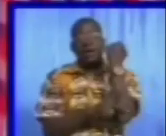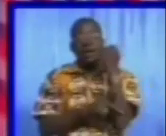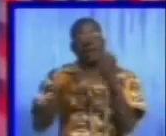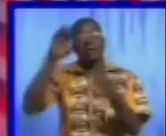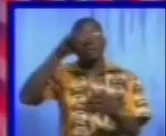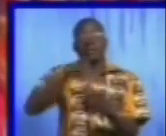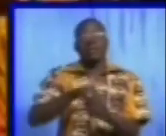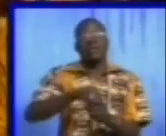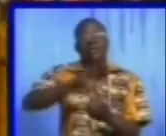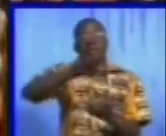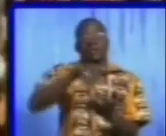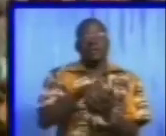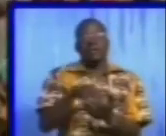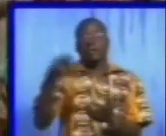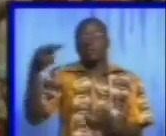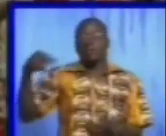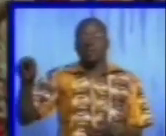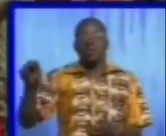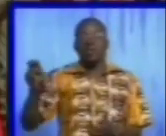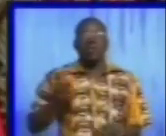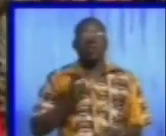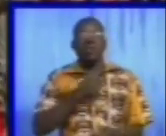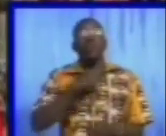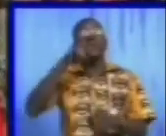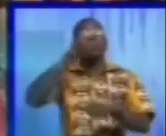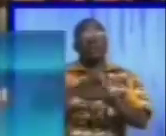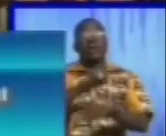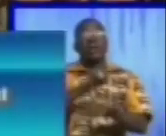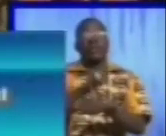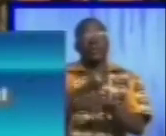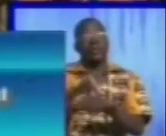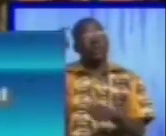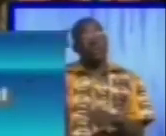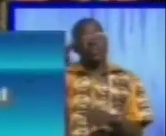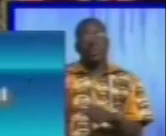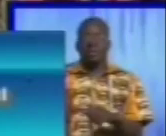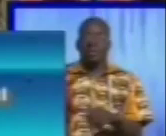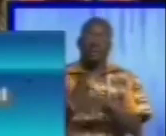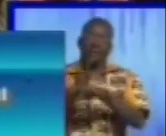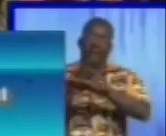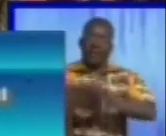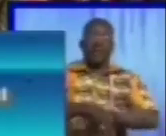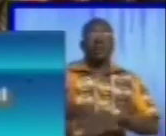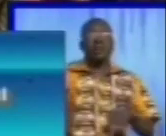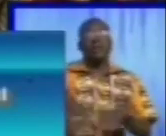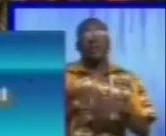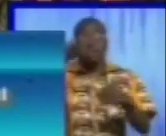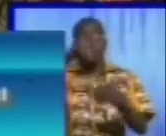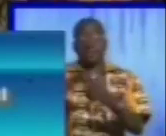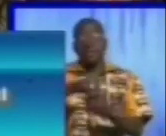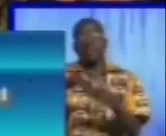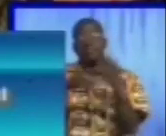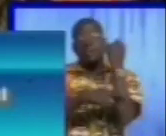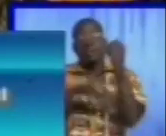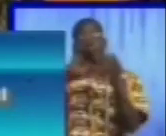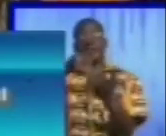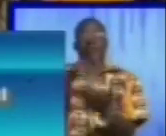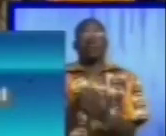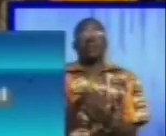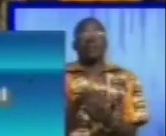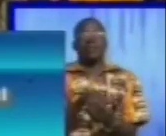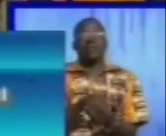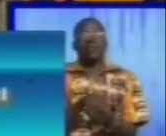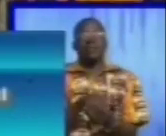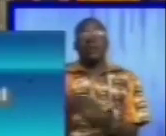Centre-Nord. Nous travaillons sur la problématique du mariage précoce et forcé dans la région du Centre-Nord depuis longtemps.